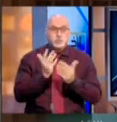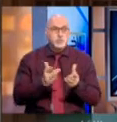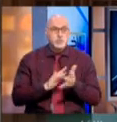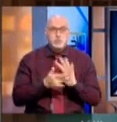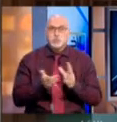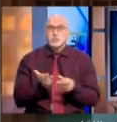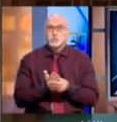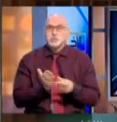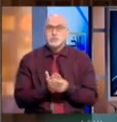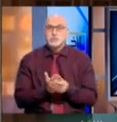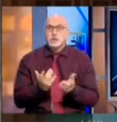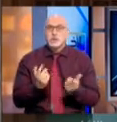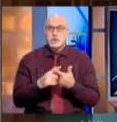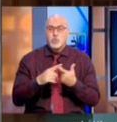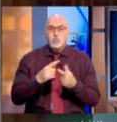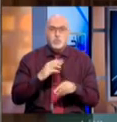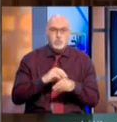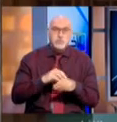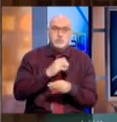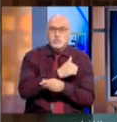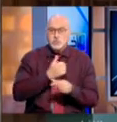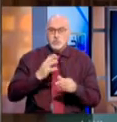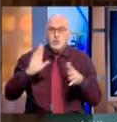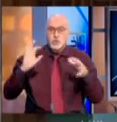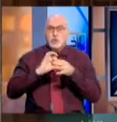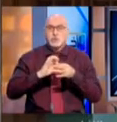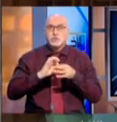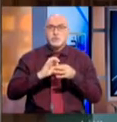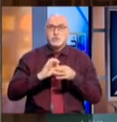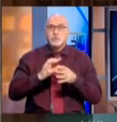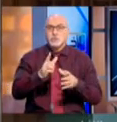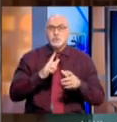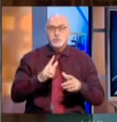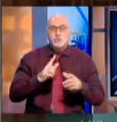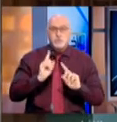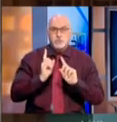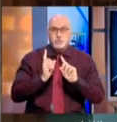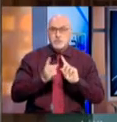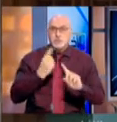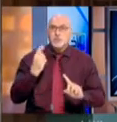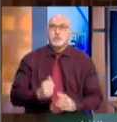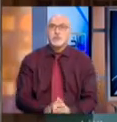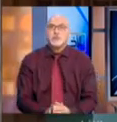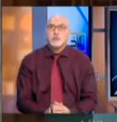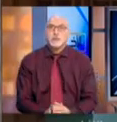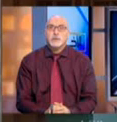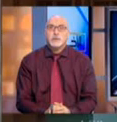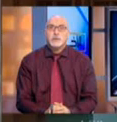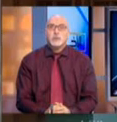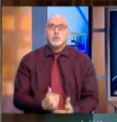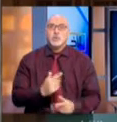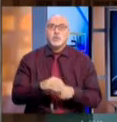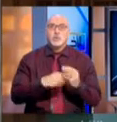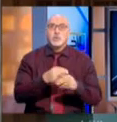توجيهات قيادة المملكة العربية السعودية التي ترى العلاقة الثنائية بين بلدينا الشقيقين أحد اللبنات الأساسية في العمل العربي